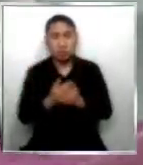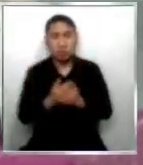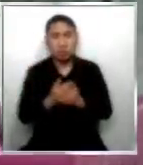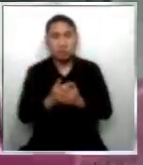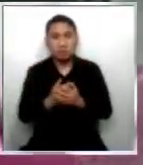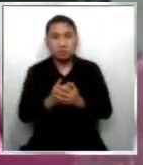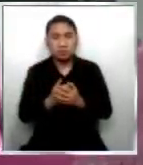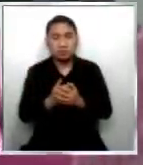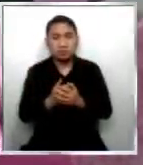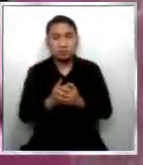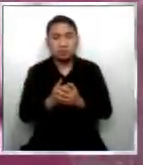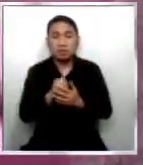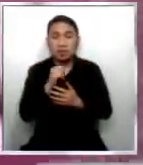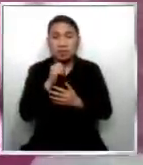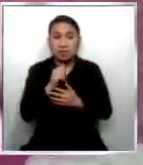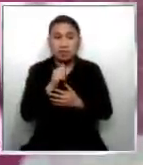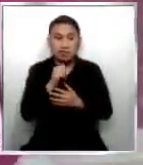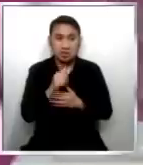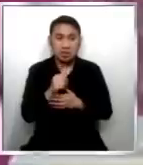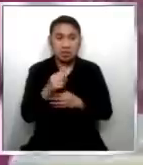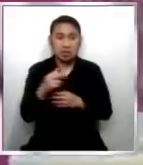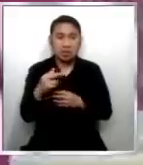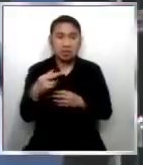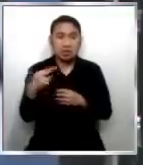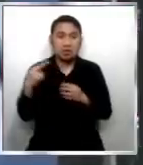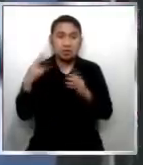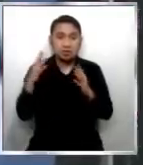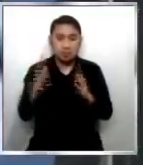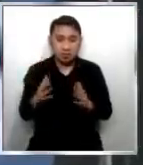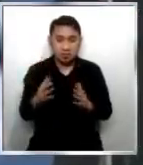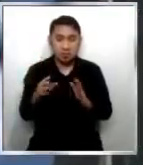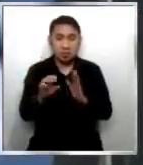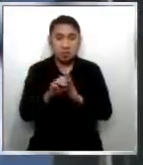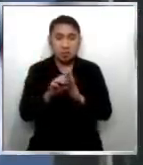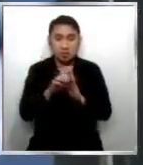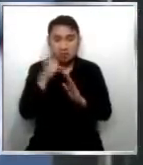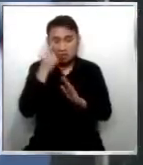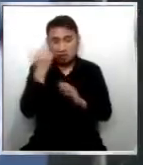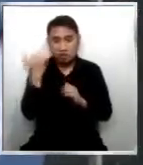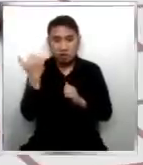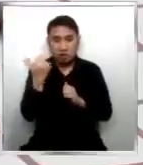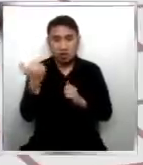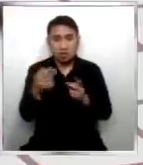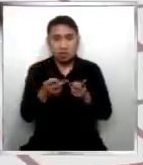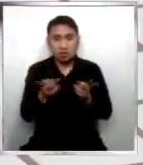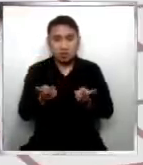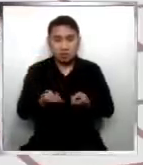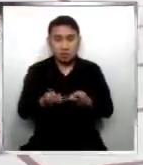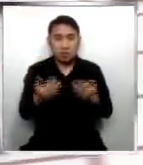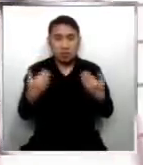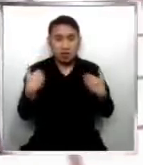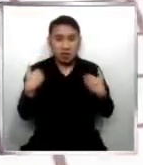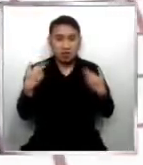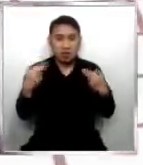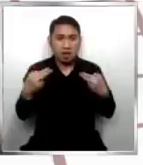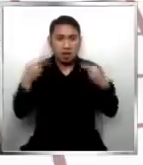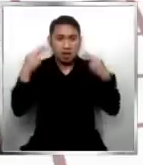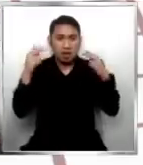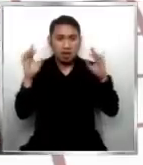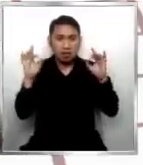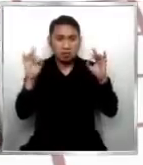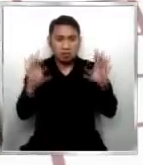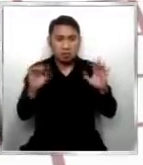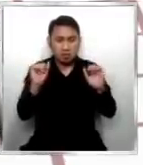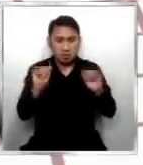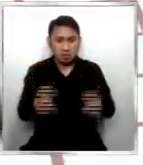a representative sample for the rest of the country. Sinasabi nila may higher siya na possibility na mas transmissible